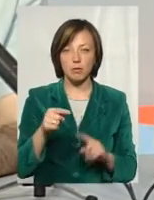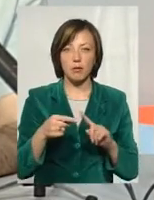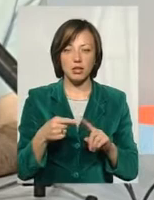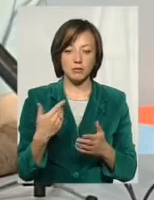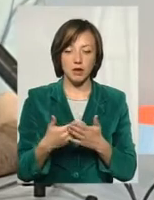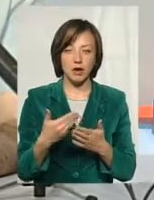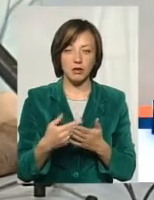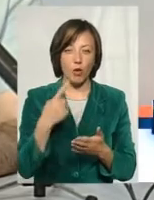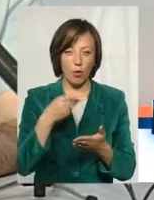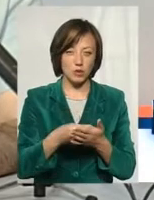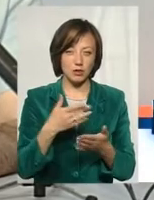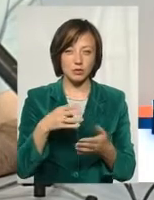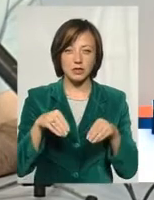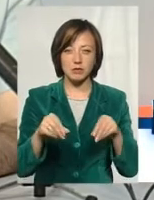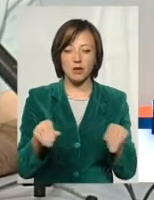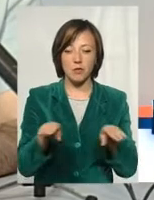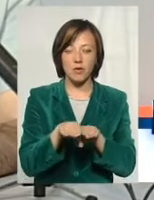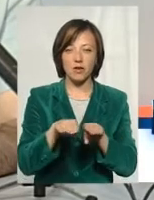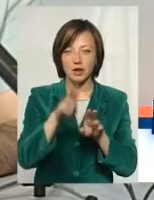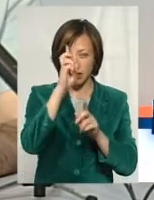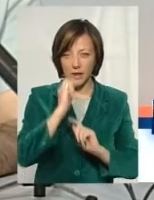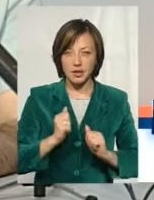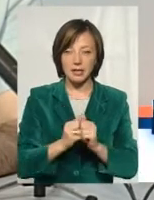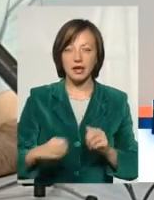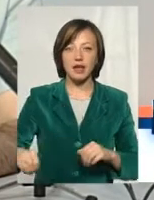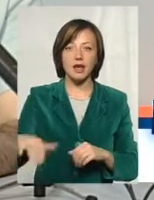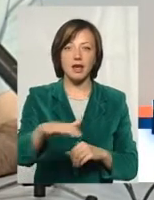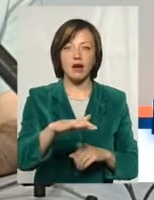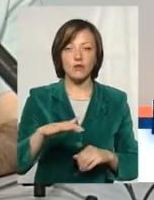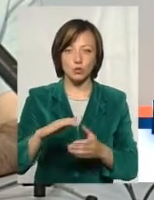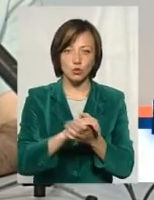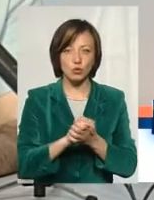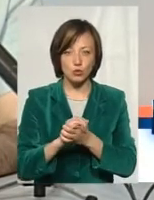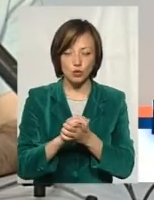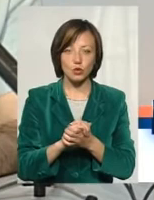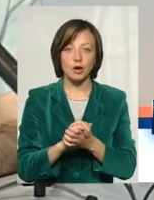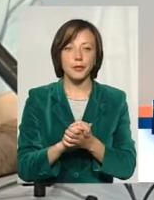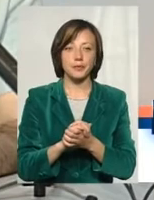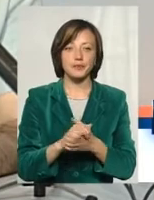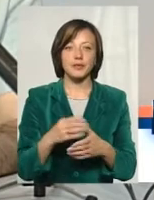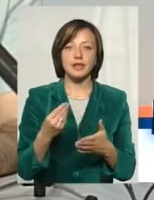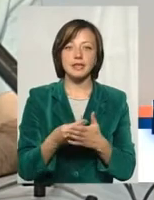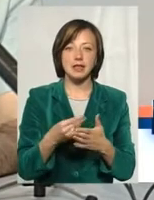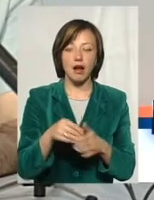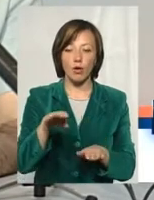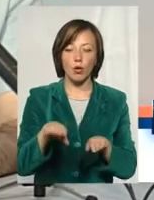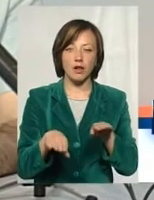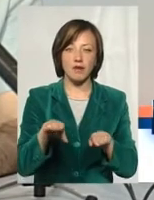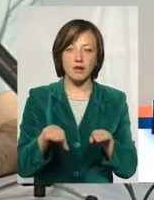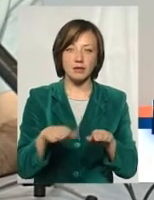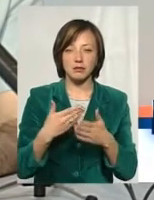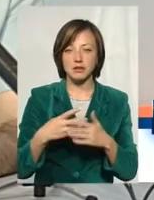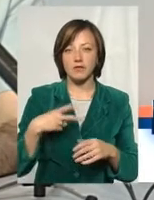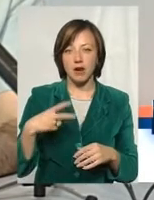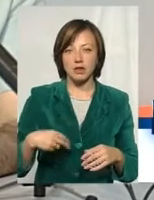землі з тими країнами, наприклад, Євросоюзу, де вже введений ринок землі, то ціна коливається, наприклад, у Франції,